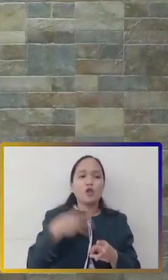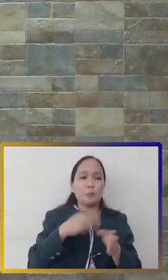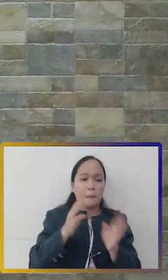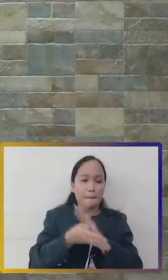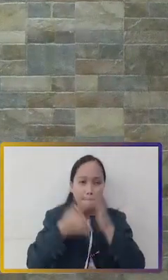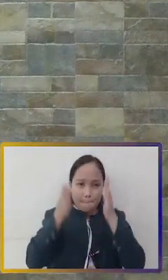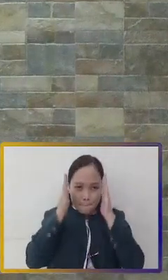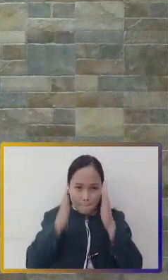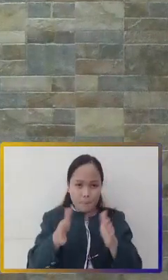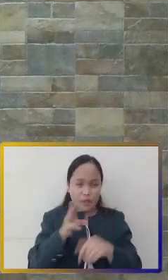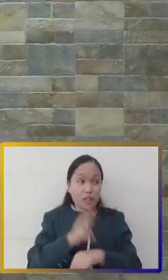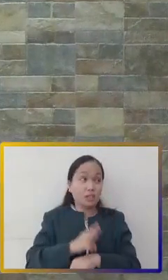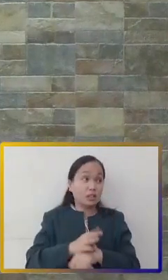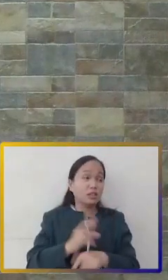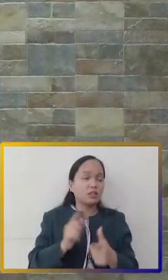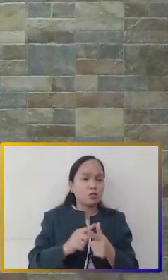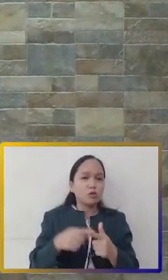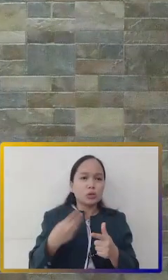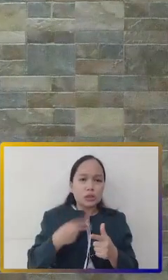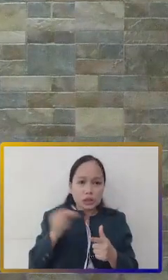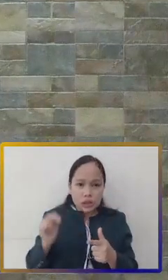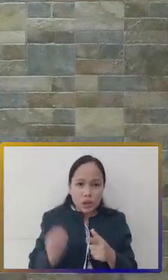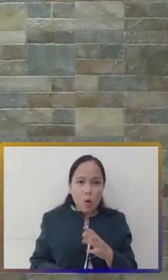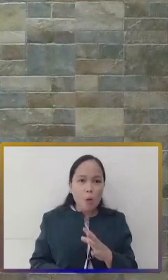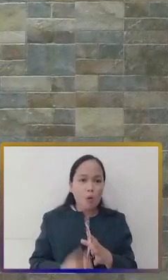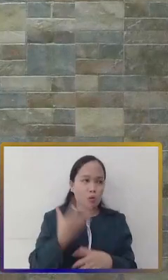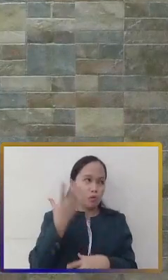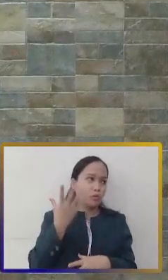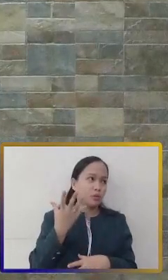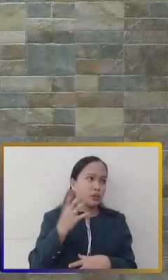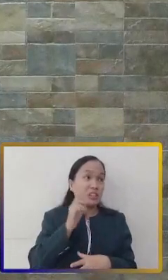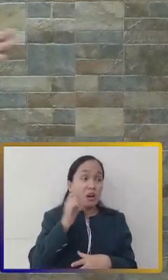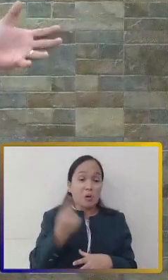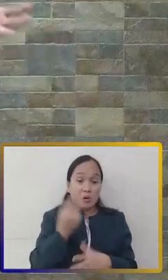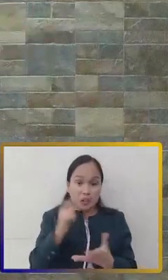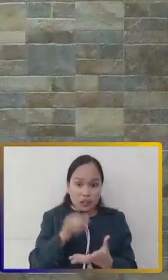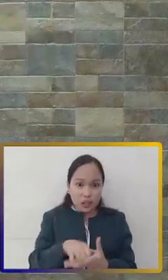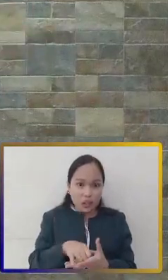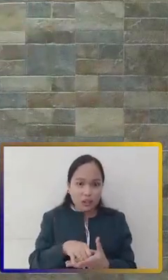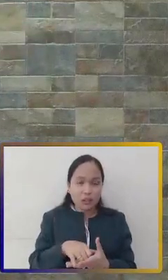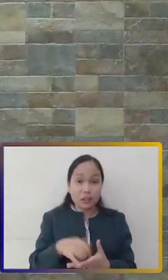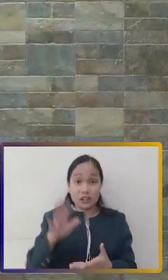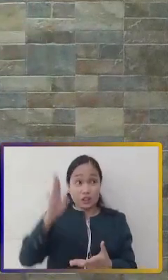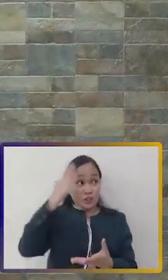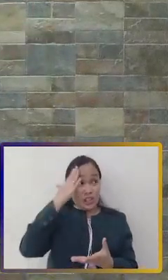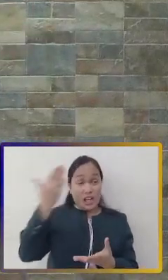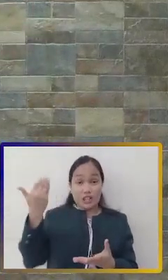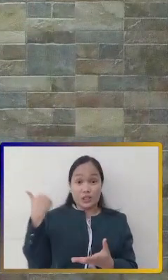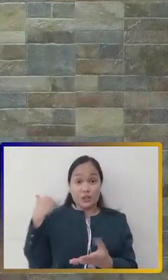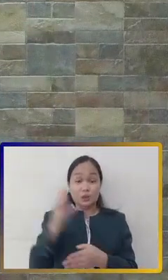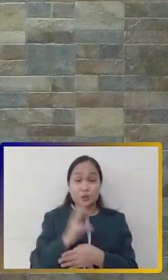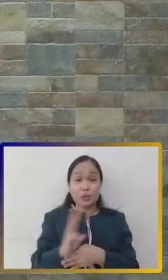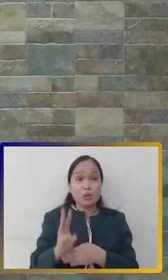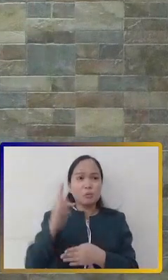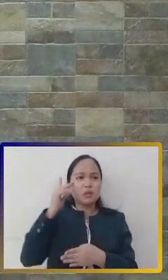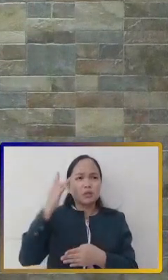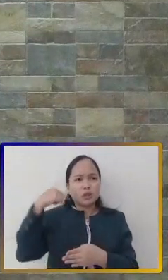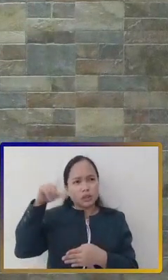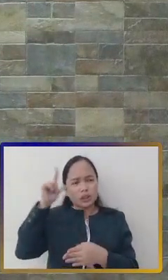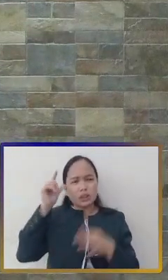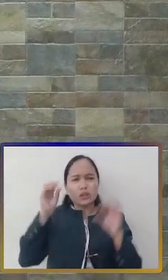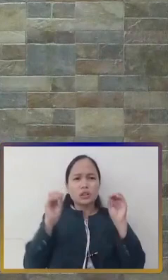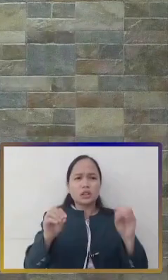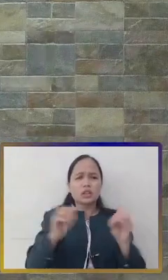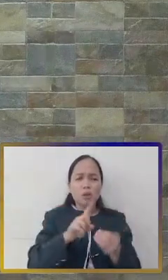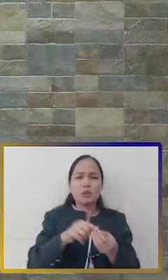ministries. Kailangan pa natin lumago. Hindi lang dapat ganito. Like for example, last week, tinuruan tayo ni Pastor Hill pagdating